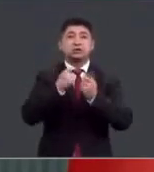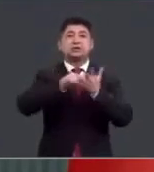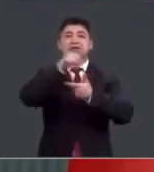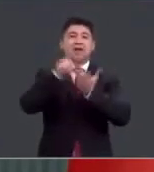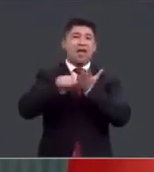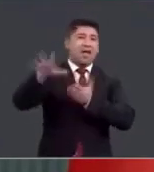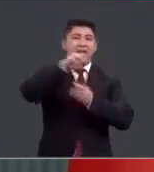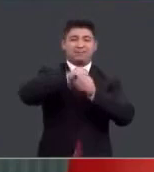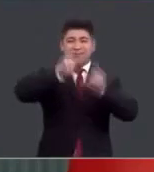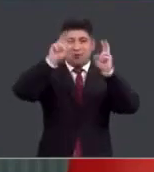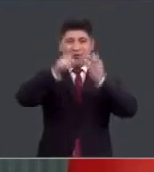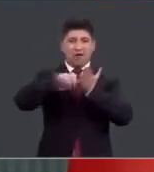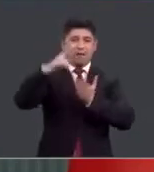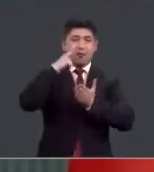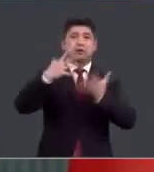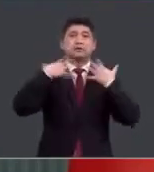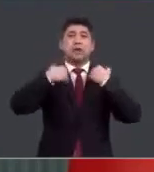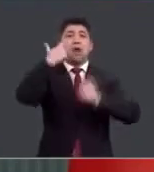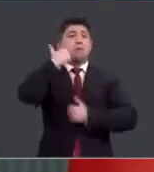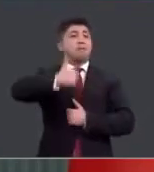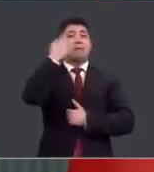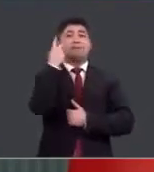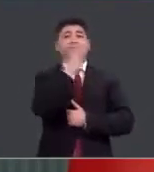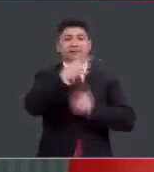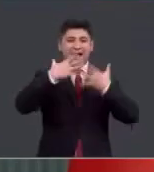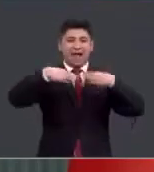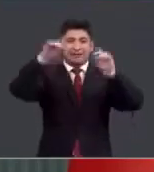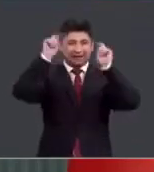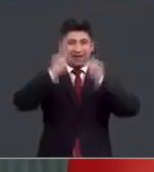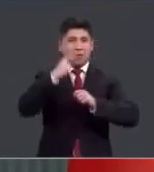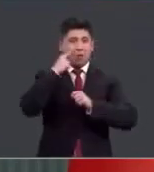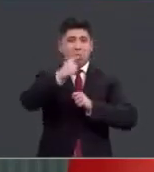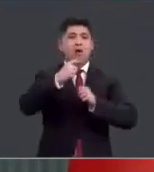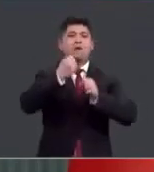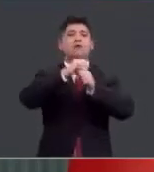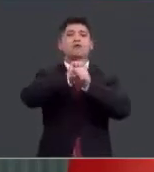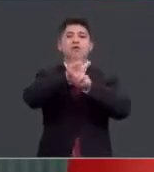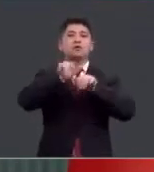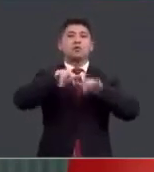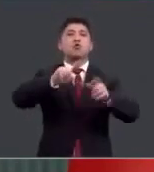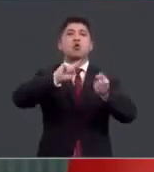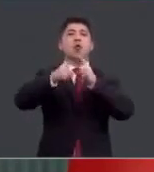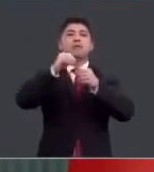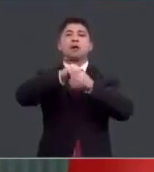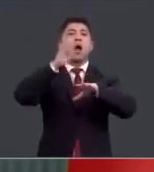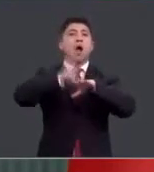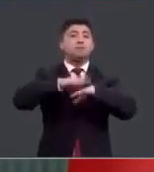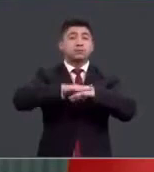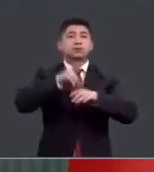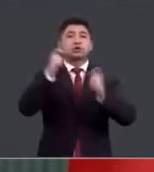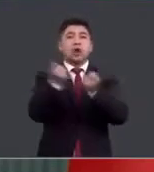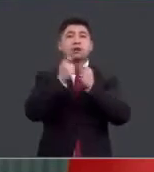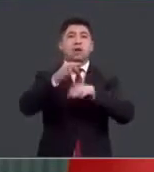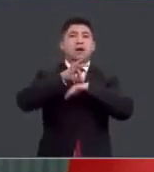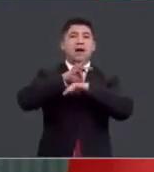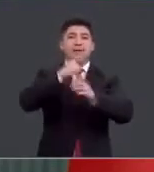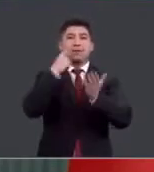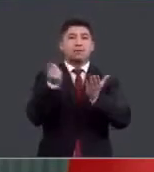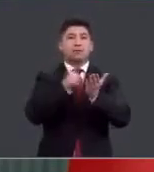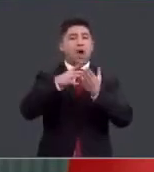işlemlerin tamamında Sağlık Bakanlığı'nın hazırladığı salgın yönetimi ve çalışma